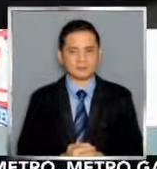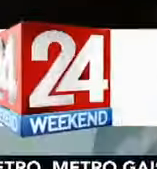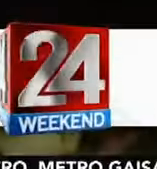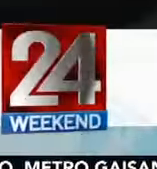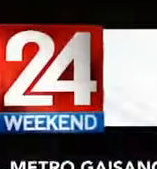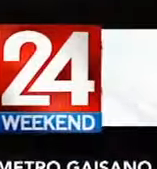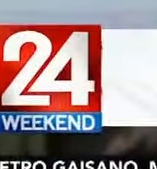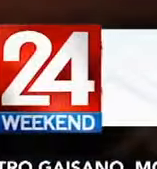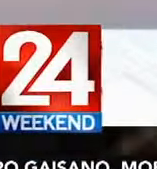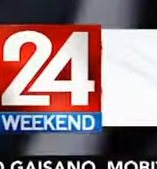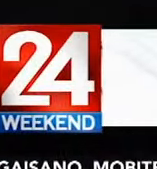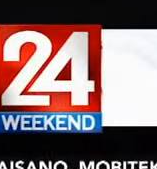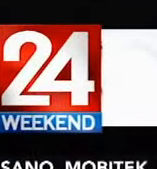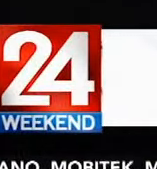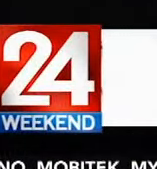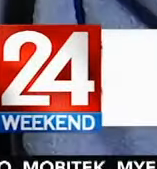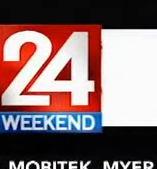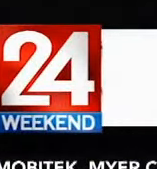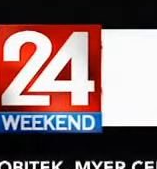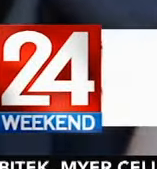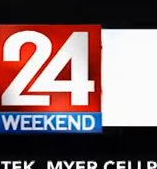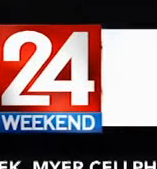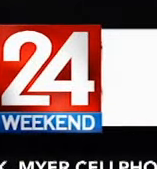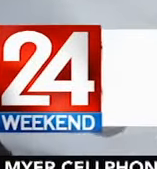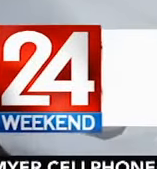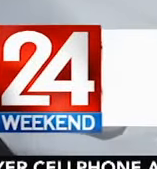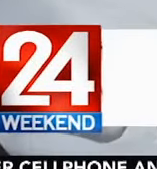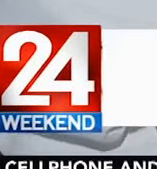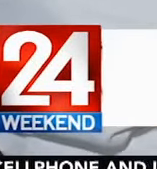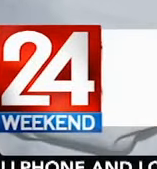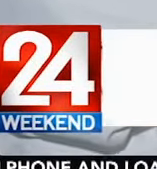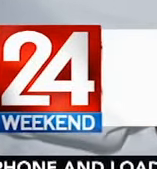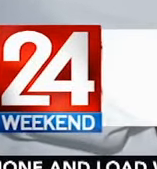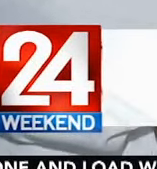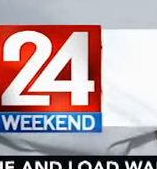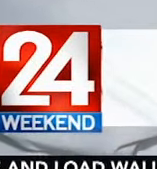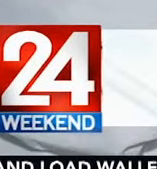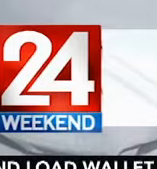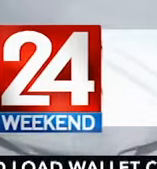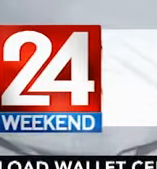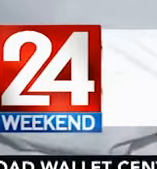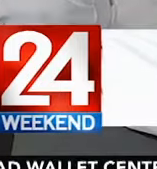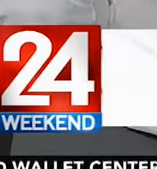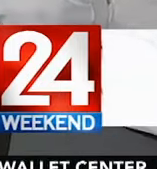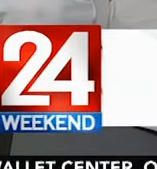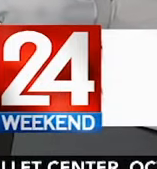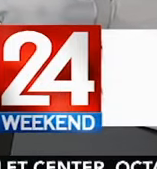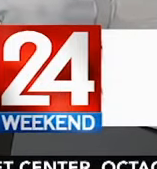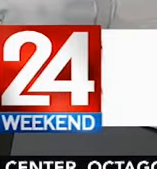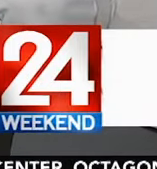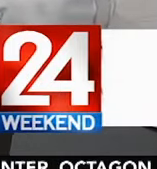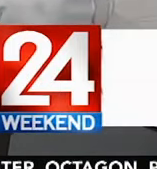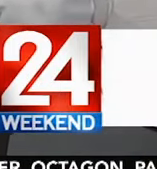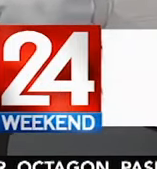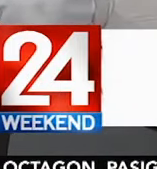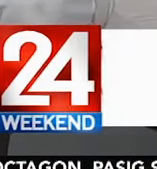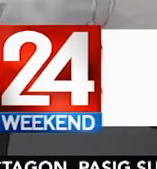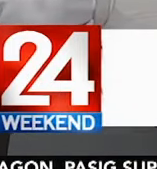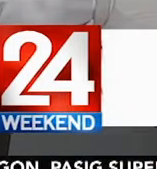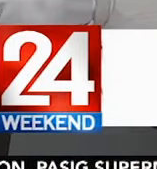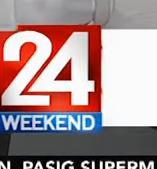Susunod, 7 pinangako ang maging model pero sinabak sa online kalaswaan. Nasa